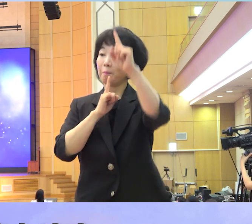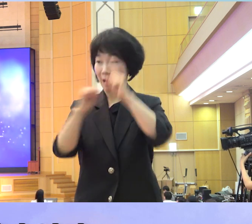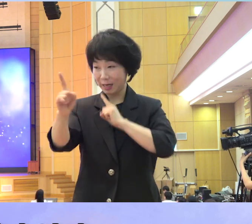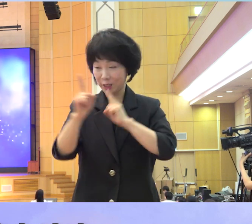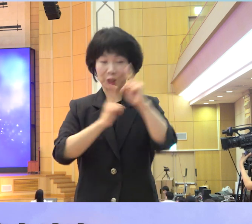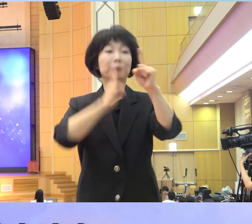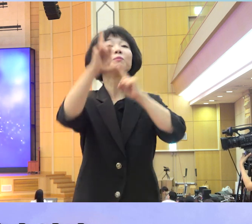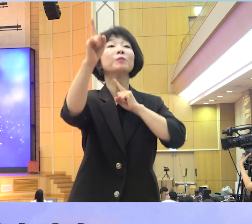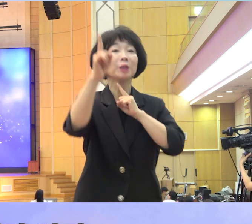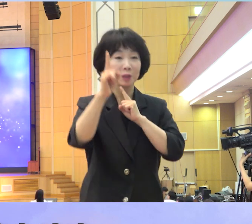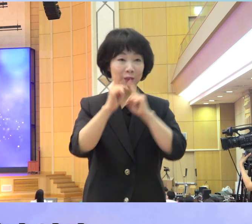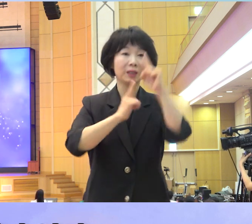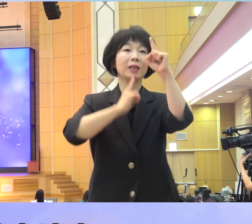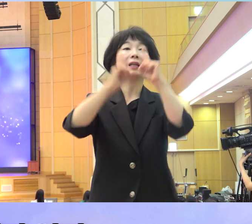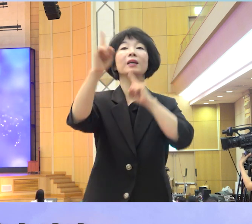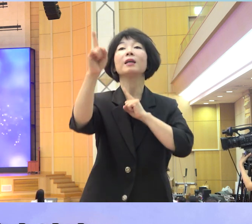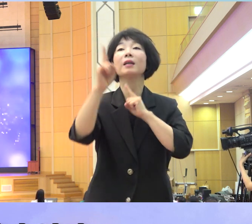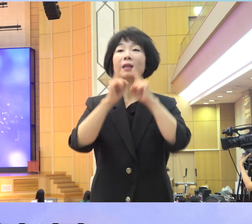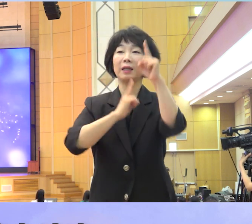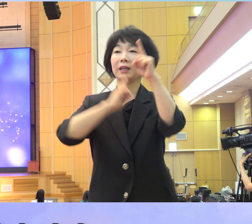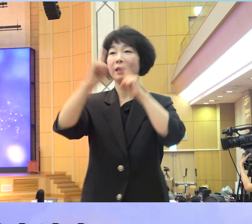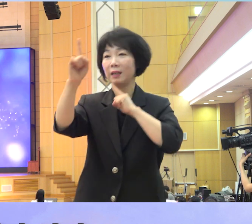사랑의